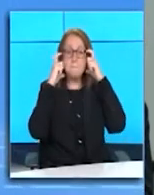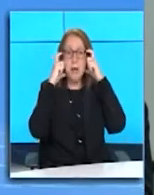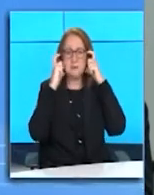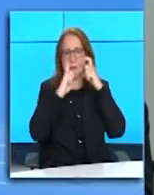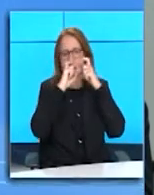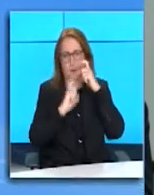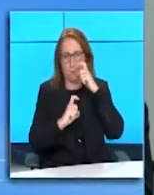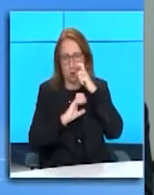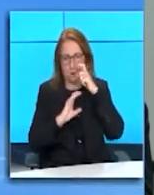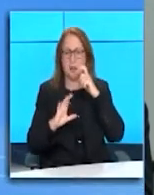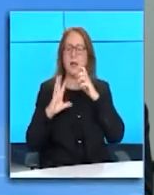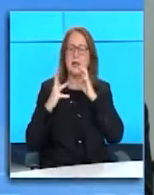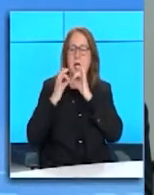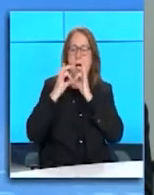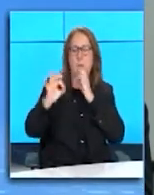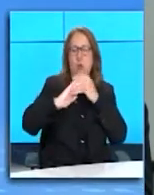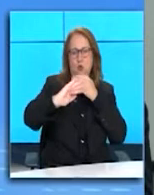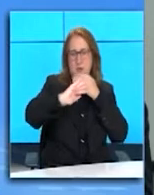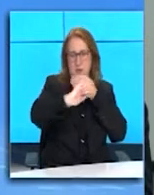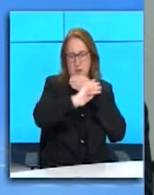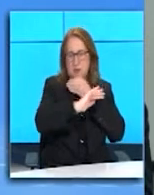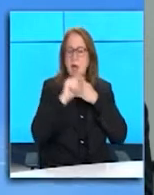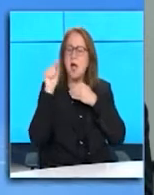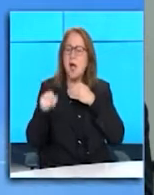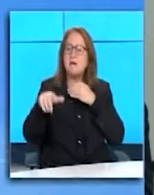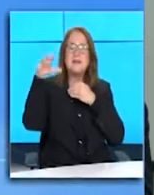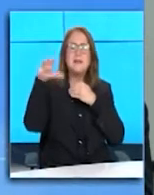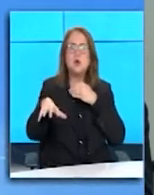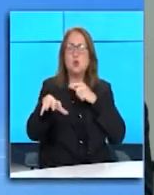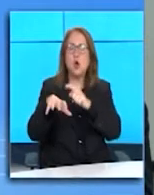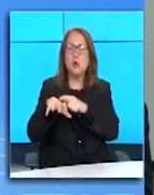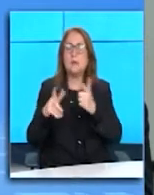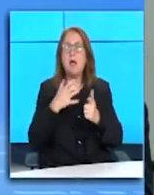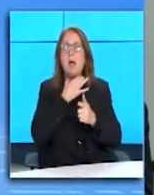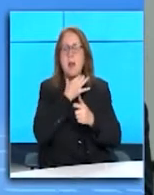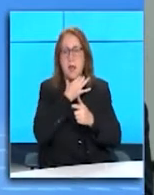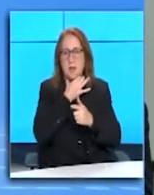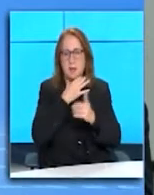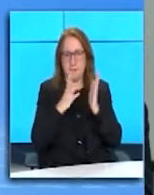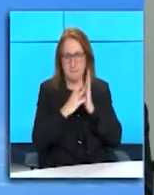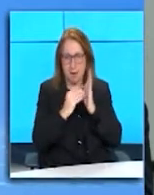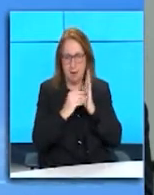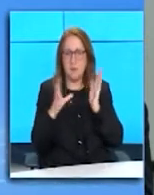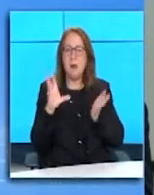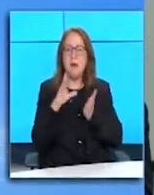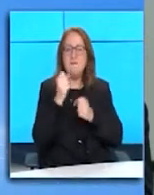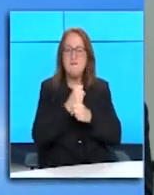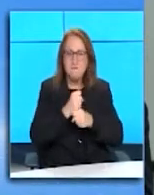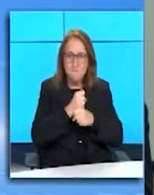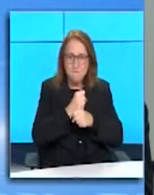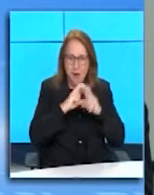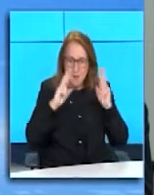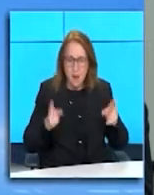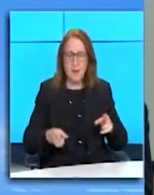συγκεκριμένες αποστάσεις που αφορούν τους χώρους οι οποίοι είναι πρώτης ανάγκης, όπως είναι τα φαρμακεία, όπως είναι οι